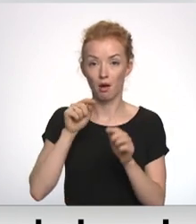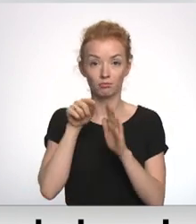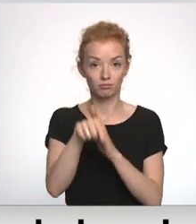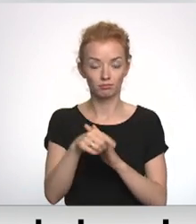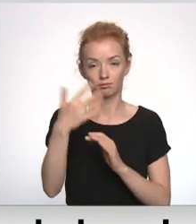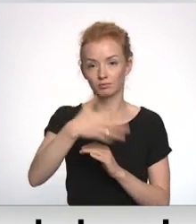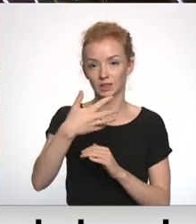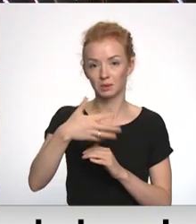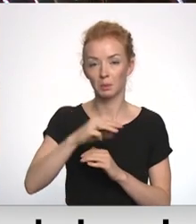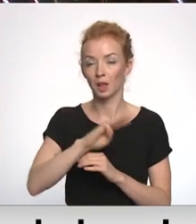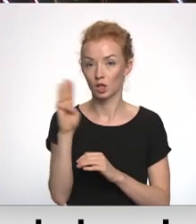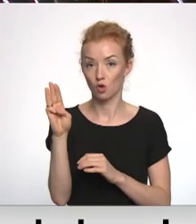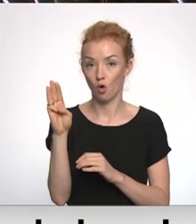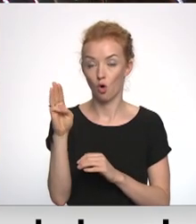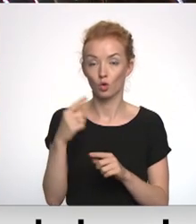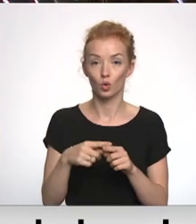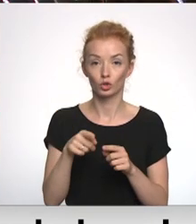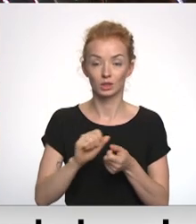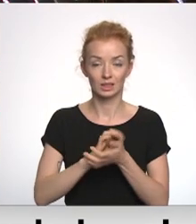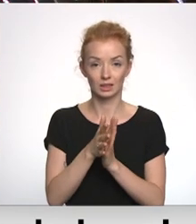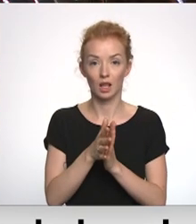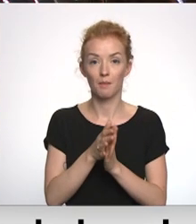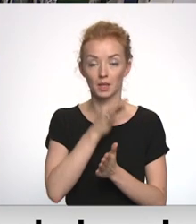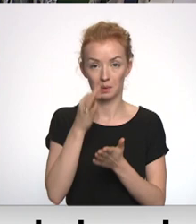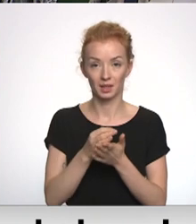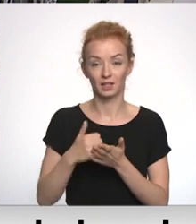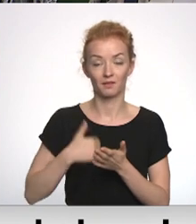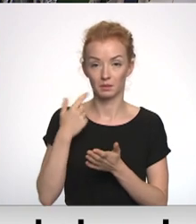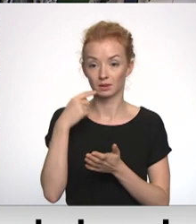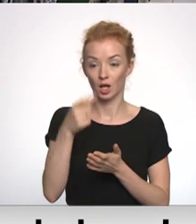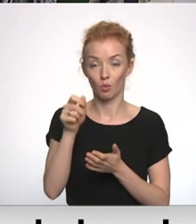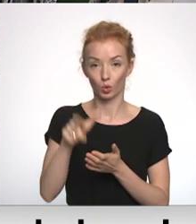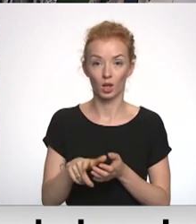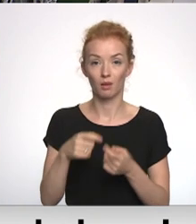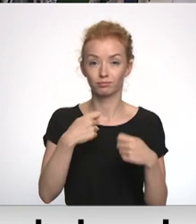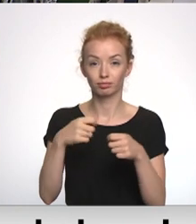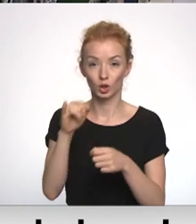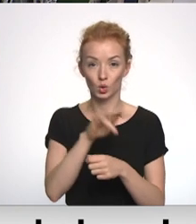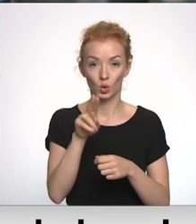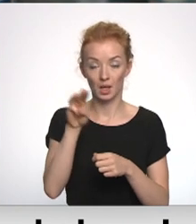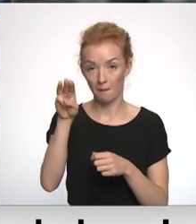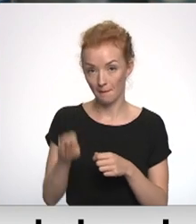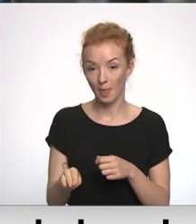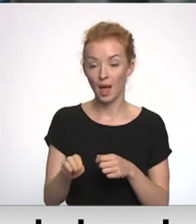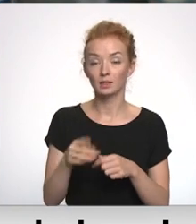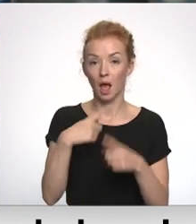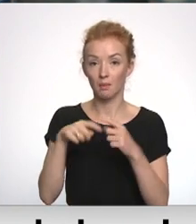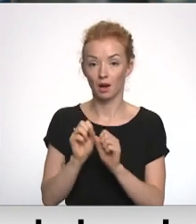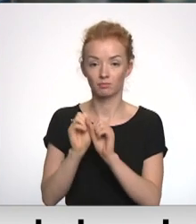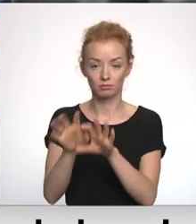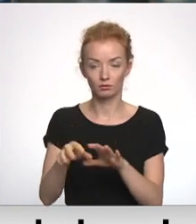nekā 50 miljoni. Depozīta sistēmas operators norāda, ka no pudelēm, kas tirgū laistas jūnijā, depozīta punktos nodots